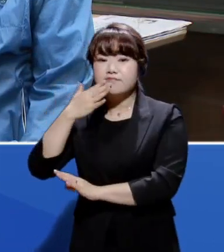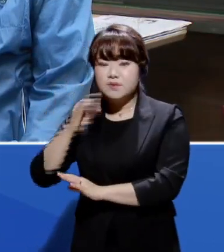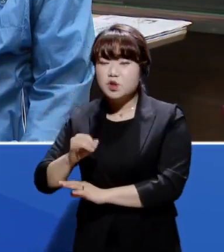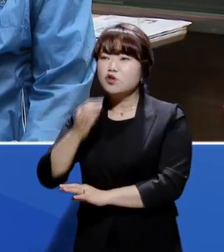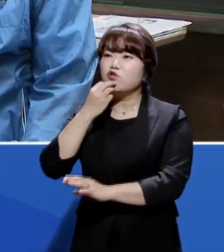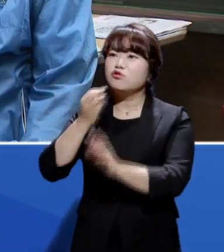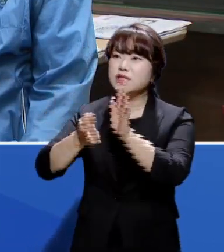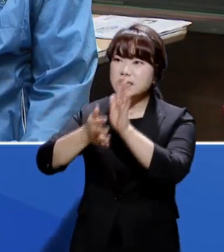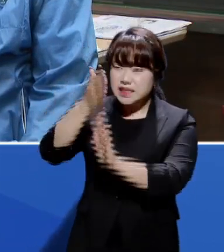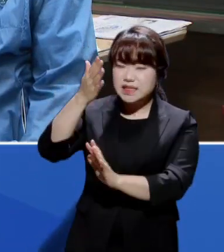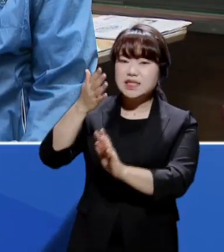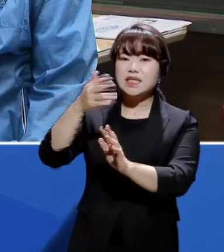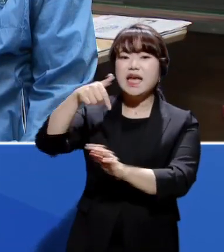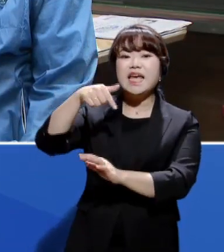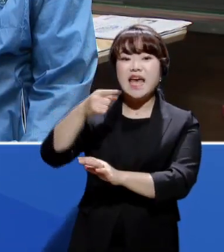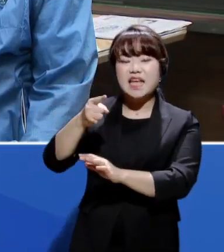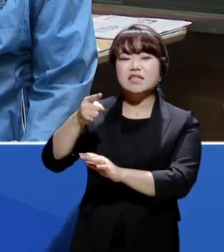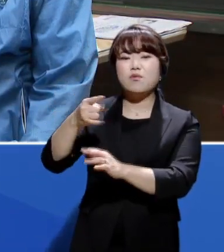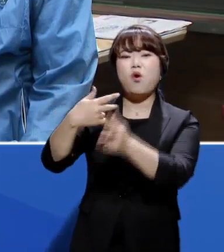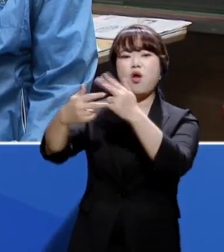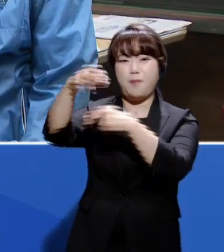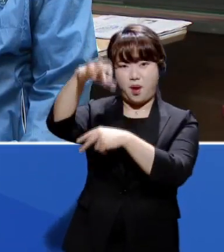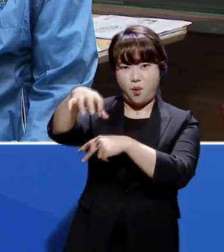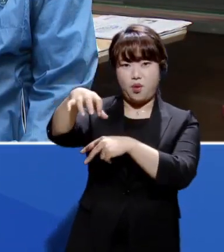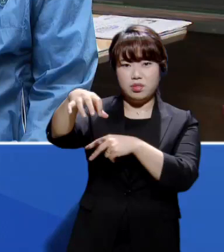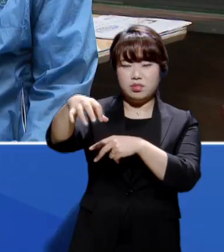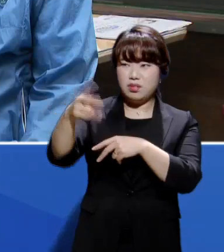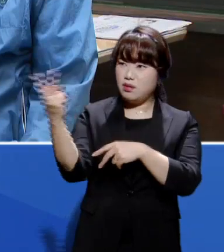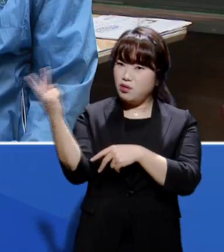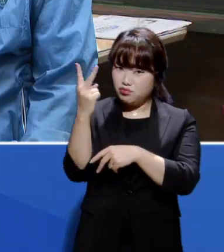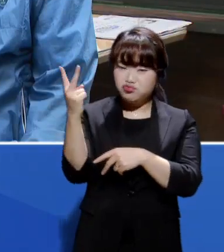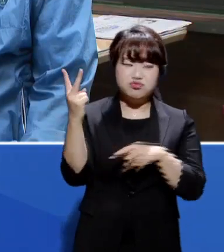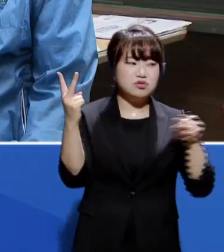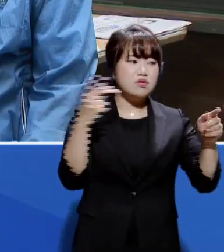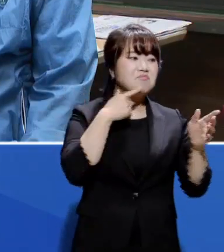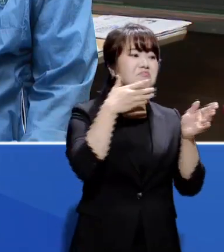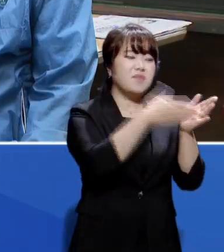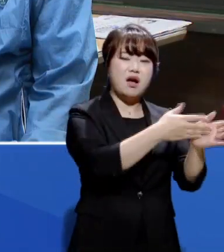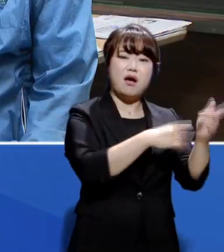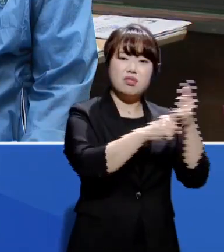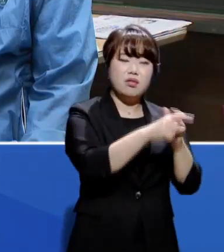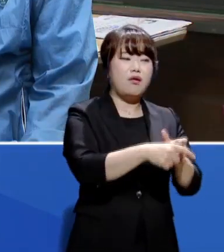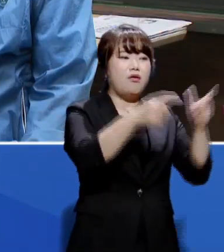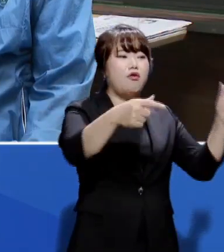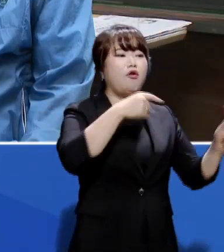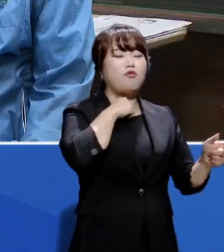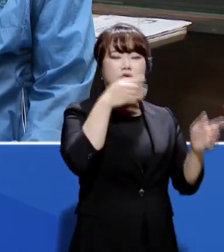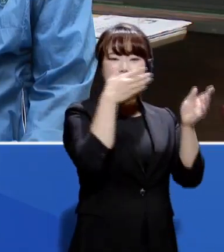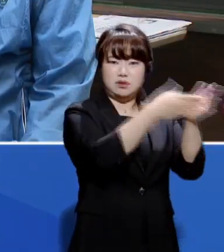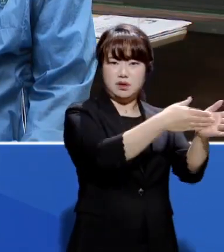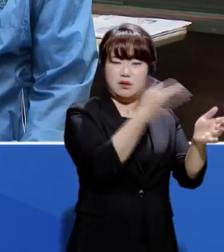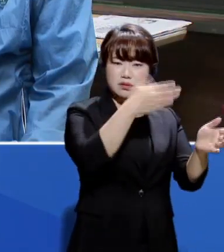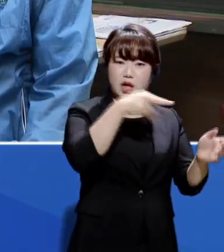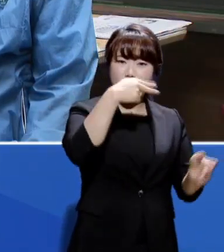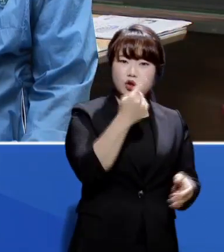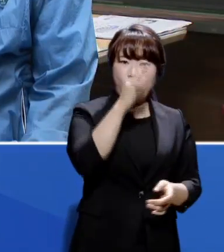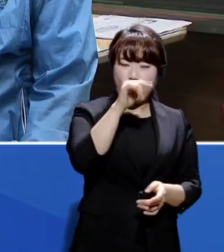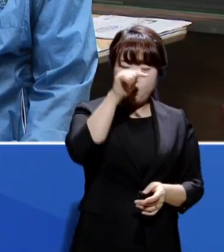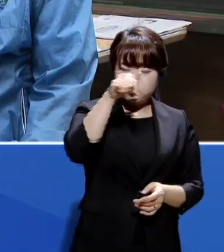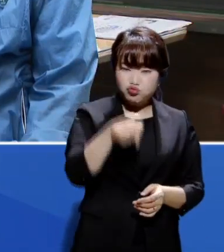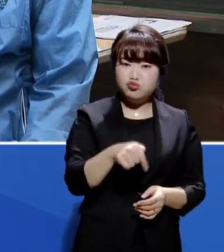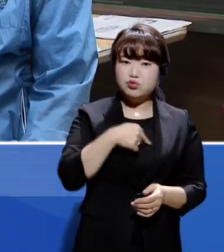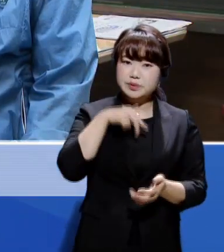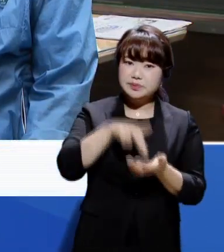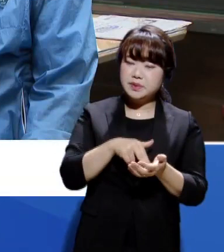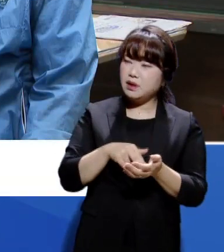게이트볼 협회도 기존 경기장을 확장해서 시설을 만들어주겠다는 계획인데 이 도봉구 협회 측에서 이를 반대하는